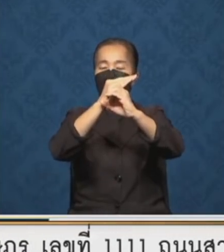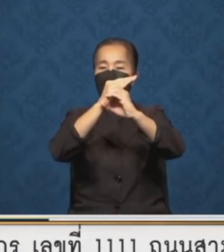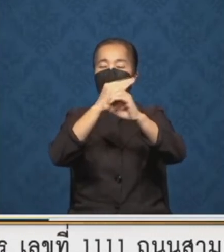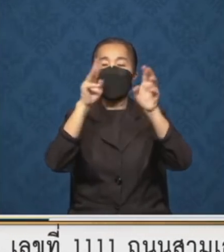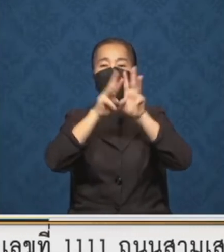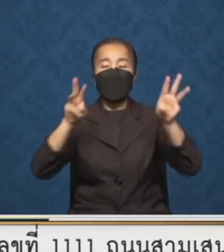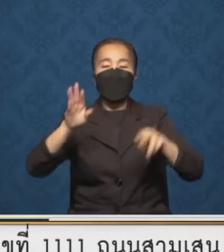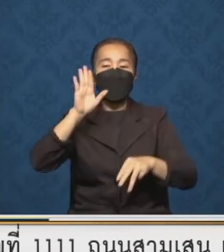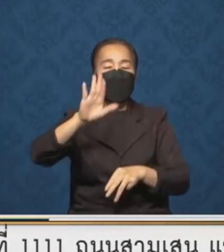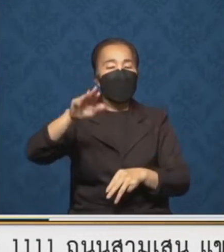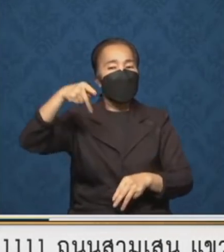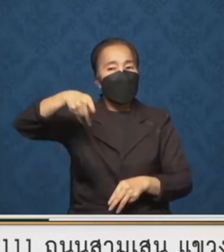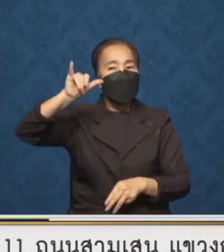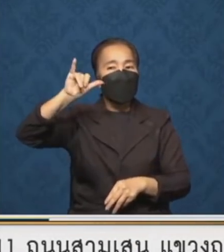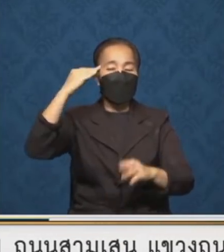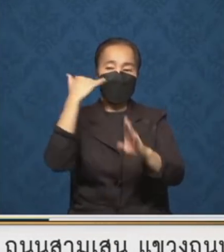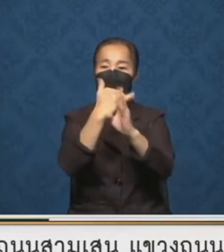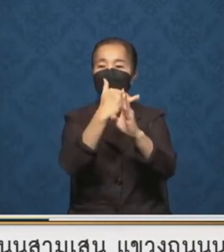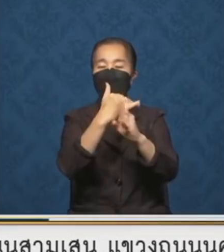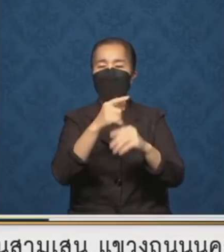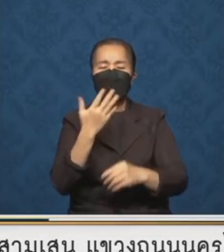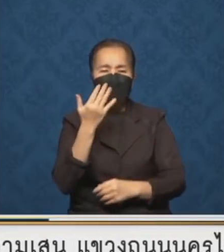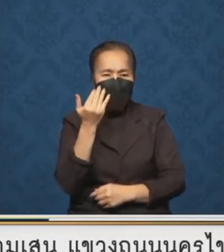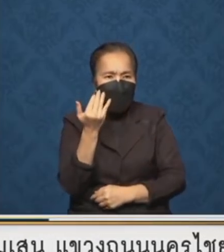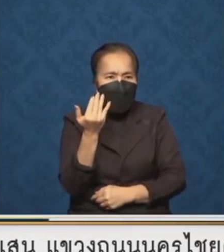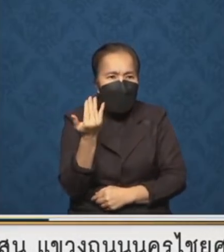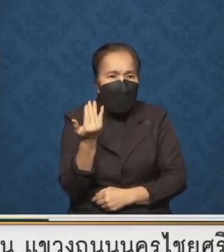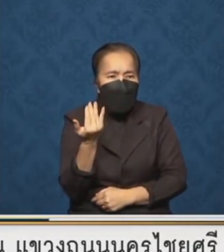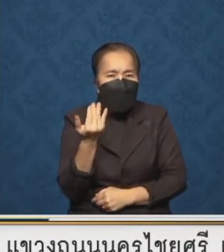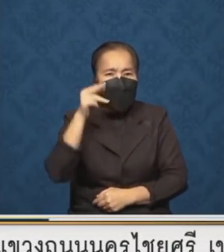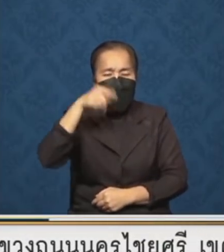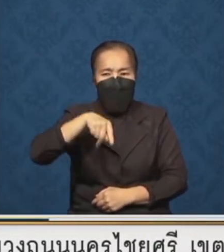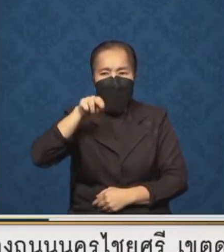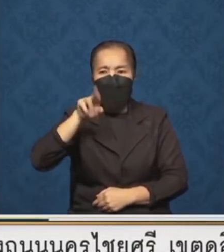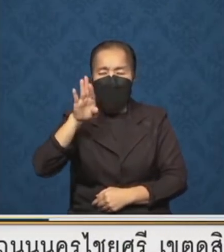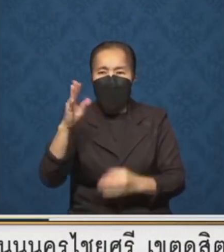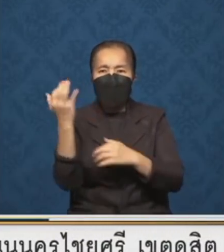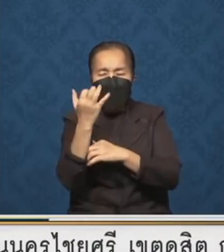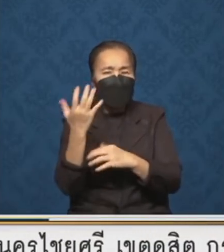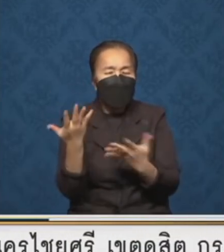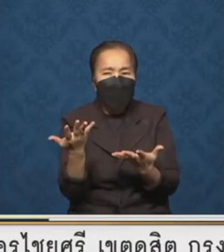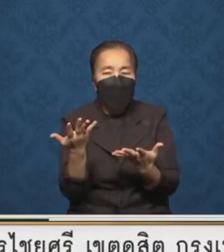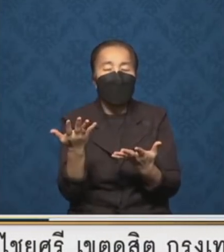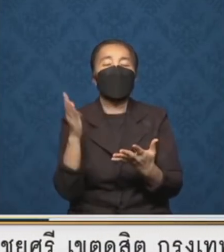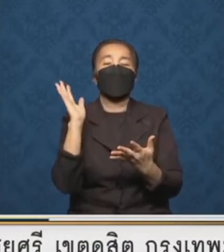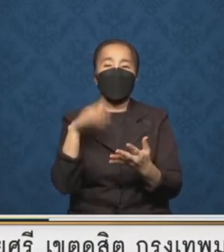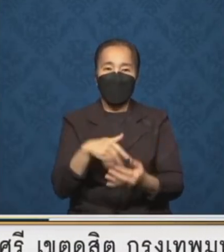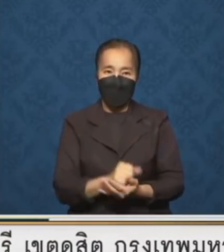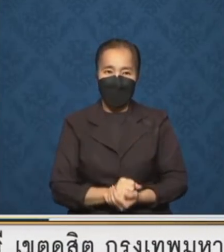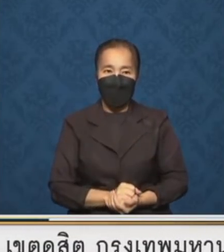ครับบางท่านอาจจะสงสัยว่าเออโอ้โหพรบ.คอมเลยมันคือไอ้นี่ครับ